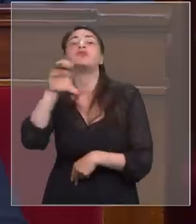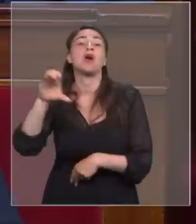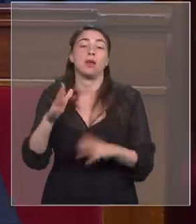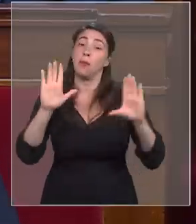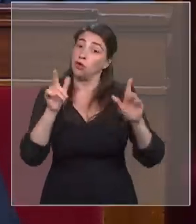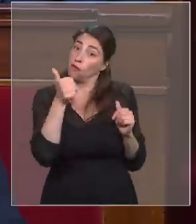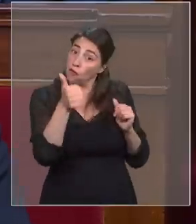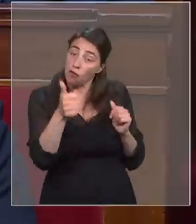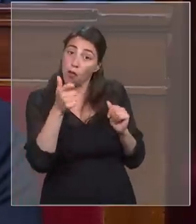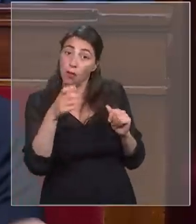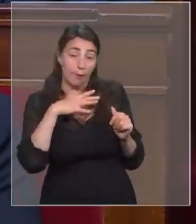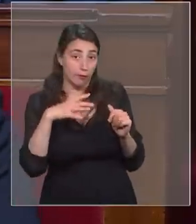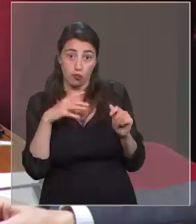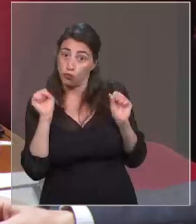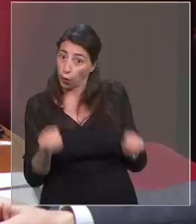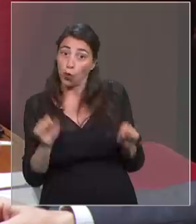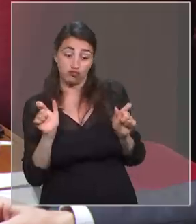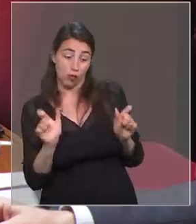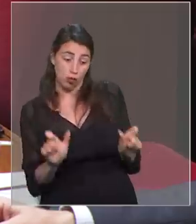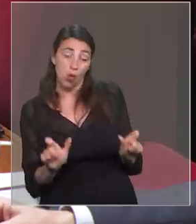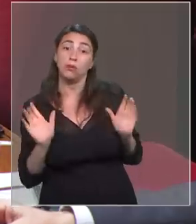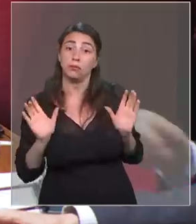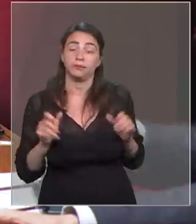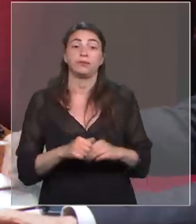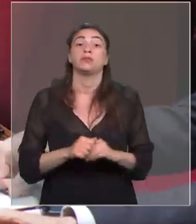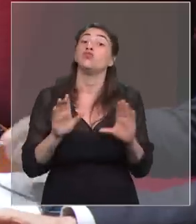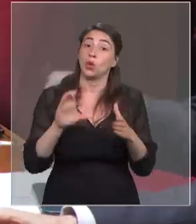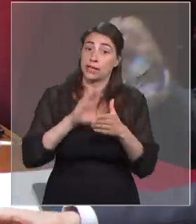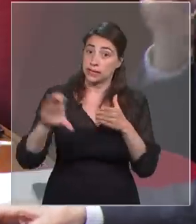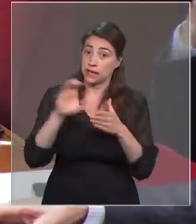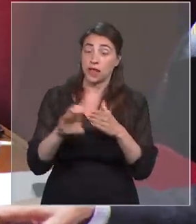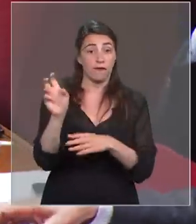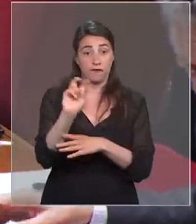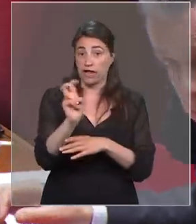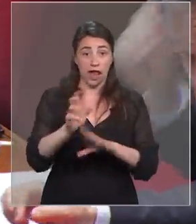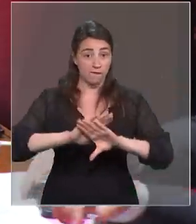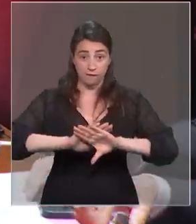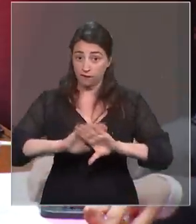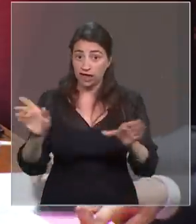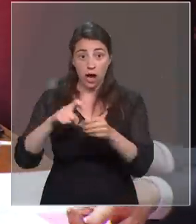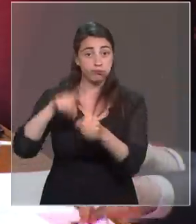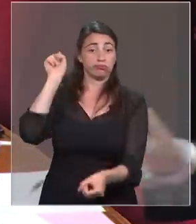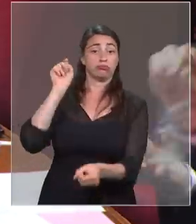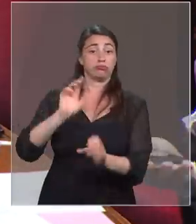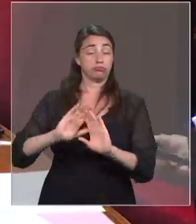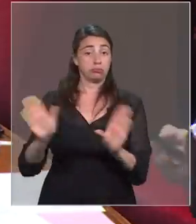je vous invite à vous en saisir. Donc ces cartes vitales ont été désactivées